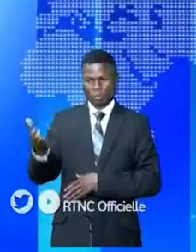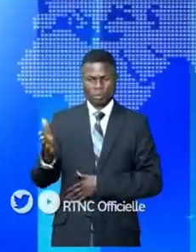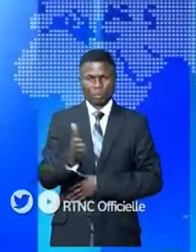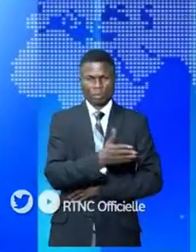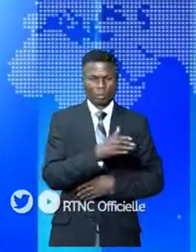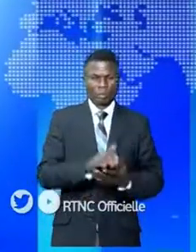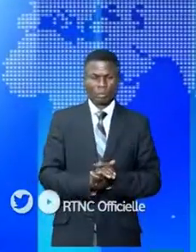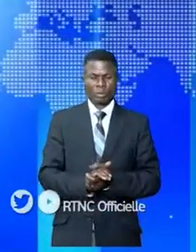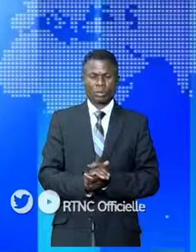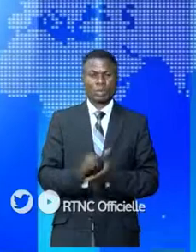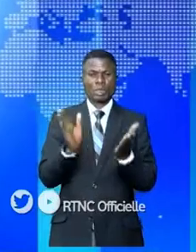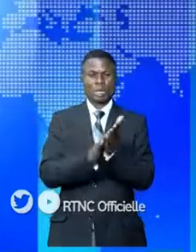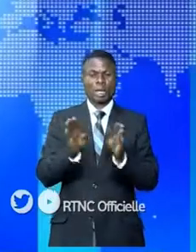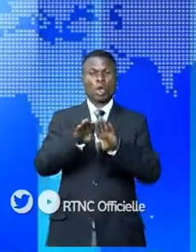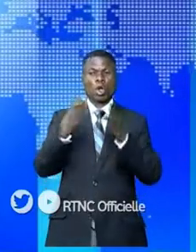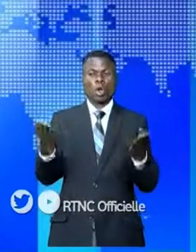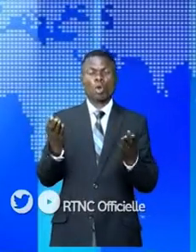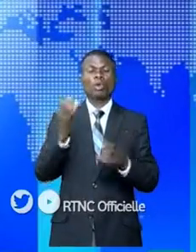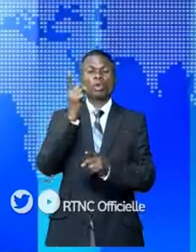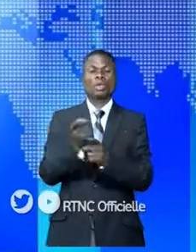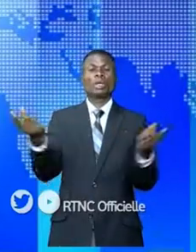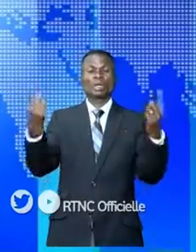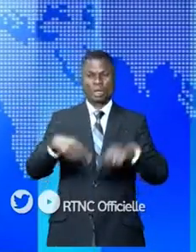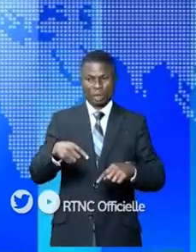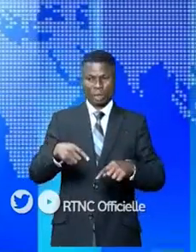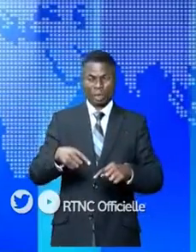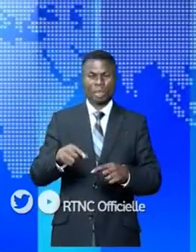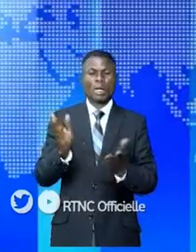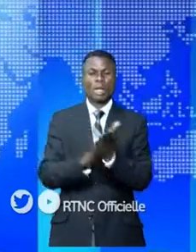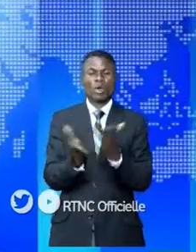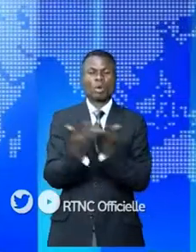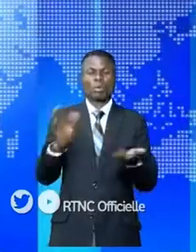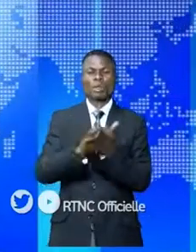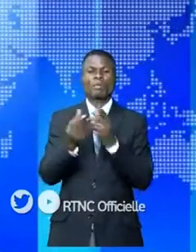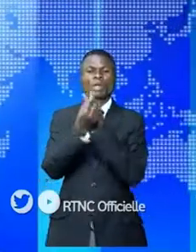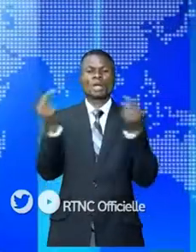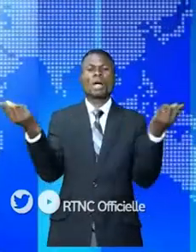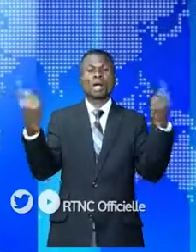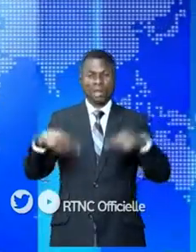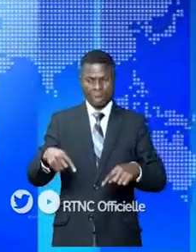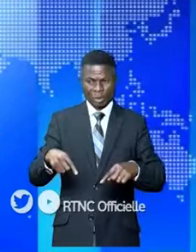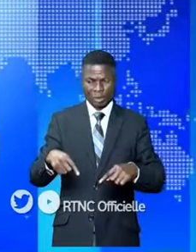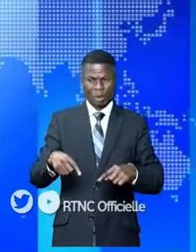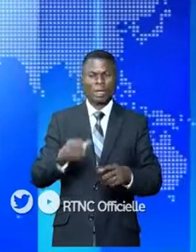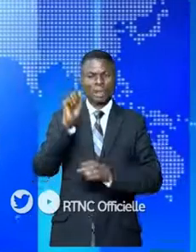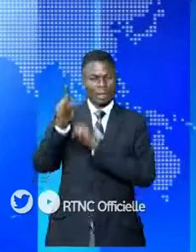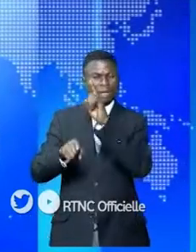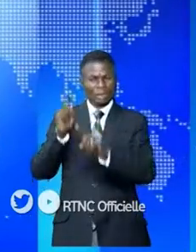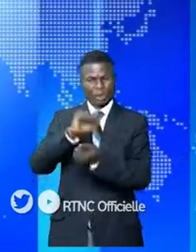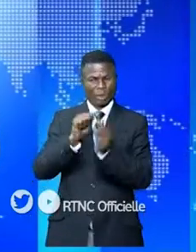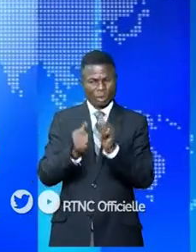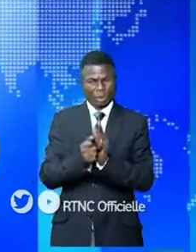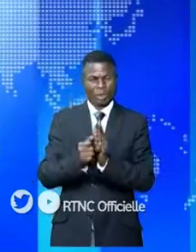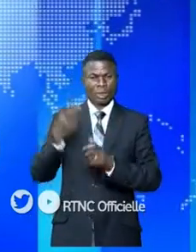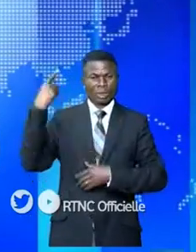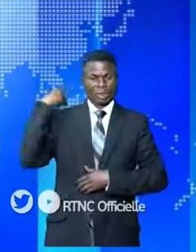À quand la reprise effective de cours et où en est-on avec la gratuité de l'enseignement de base? Ces questions taraudent les esprits. Le